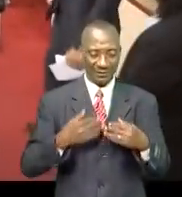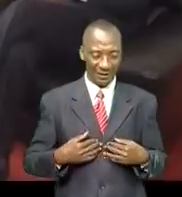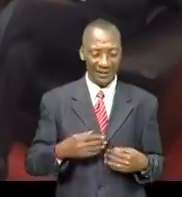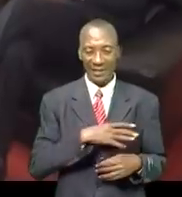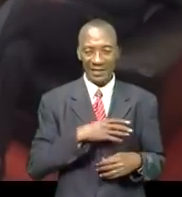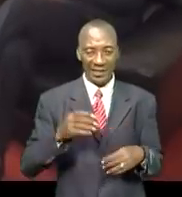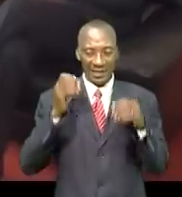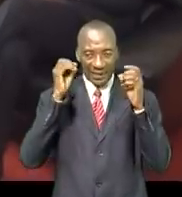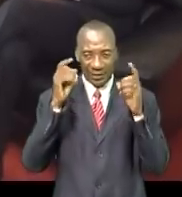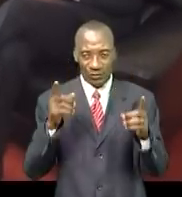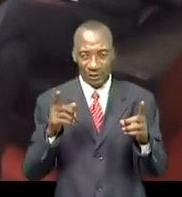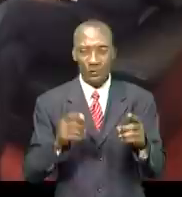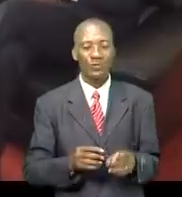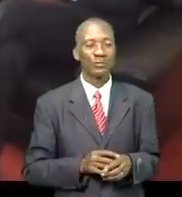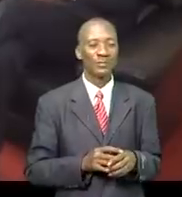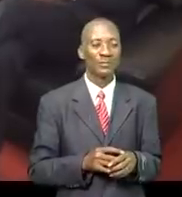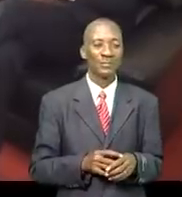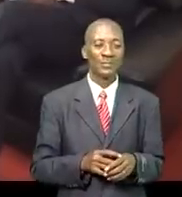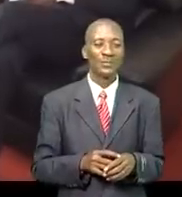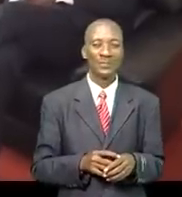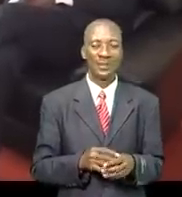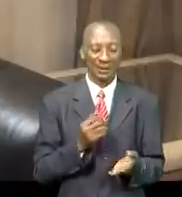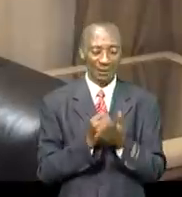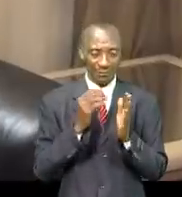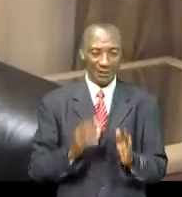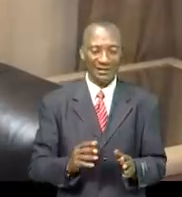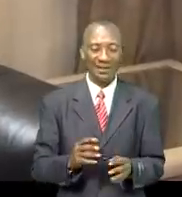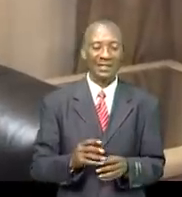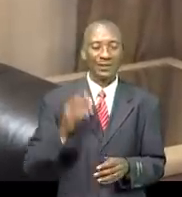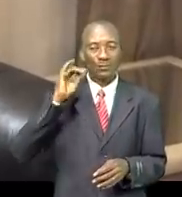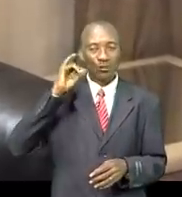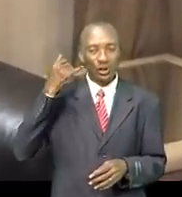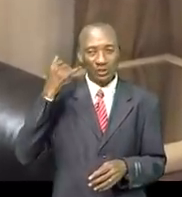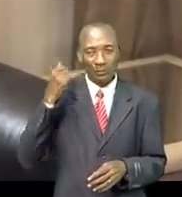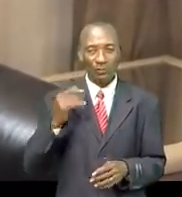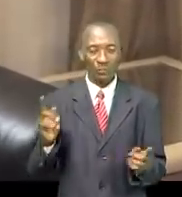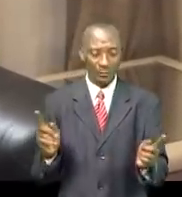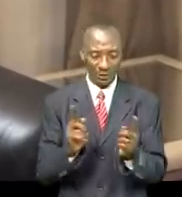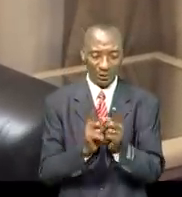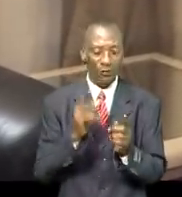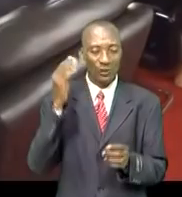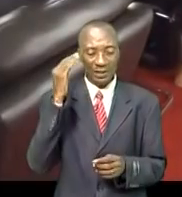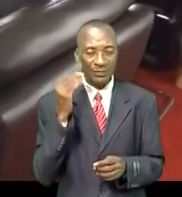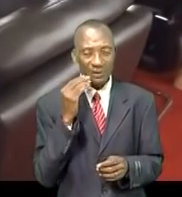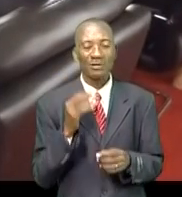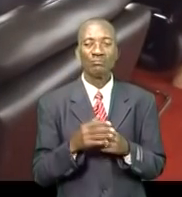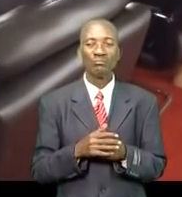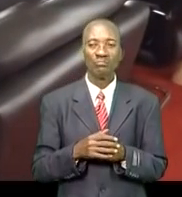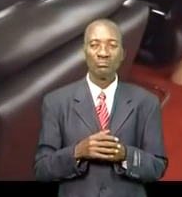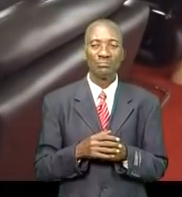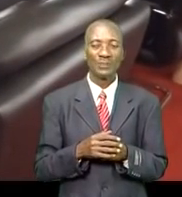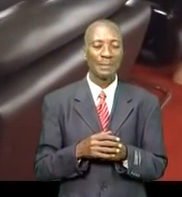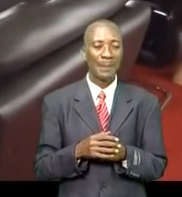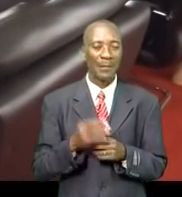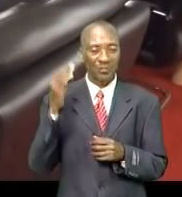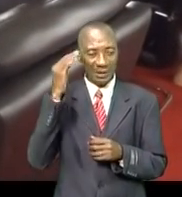l'éducation. Confirmation de l'ambassadeur du Japon en RDC, Minami Hiro, à l'issue de sa première rencontre avec le